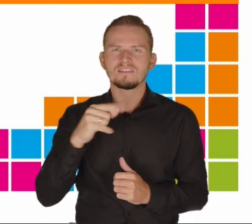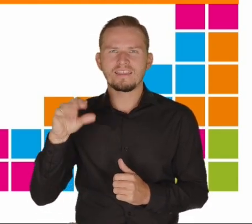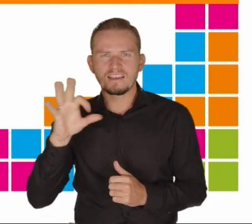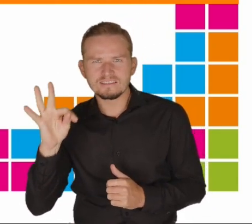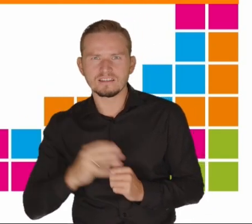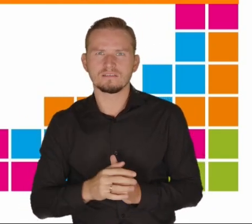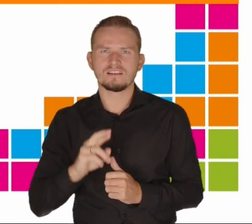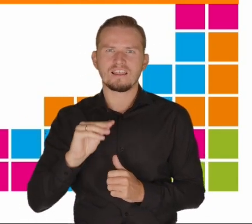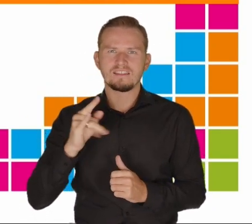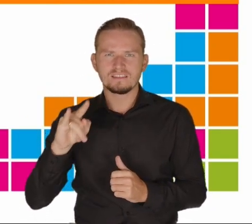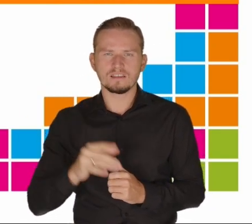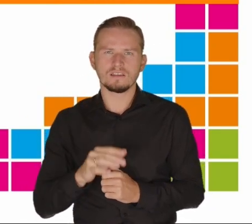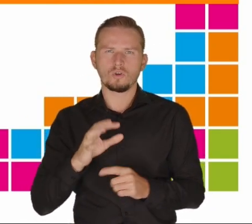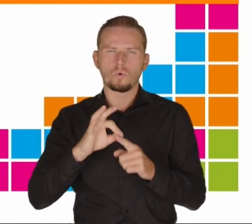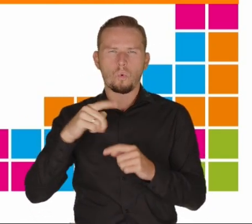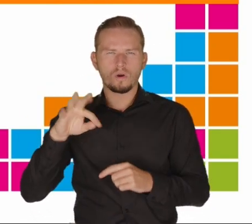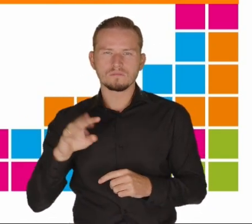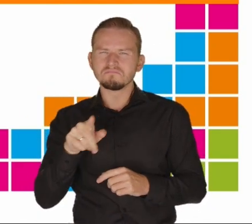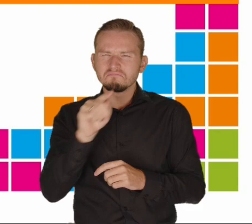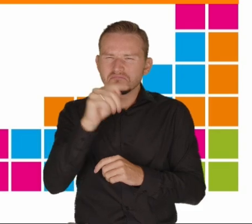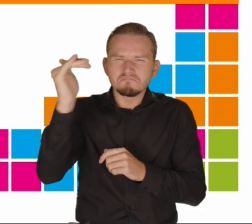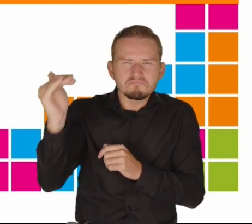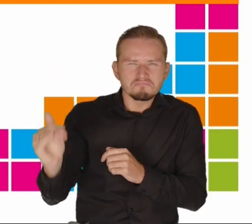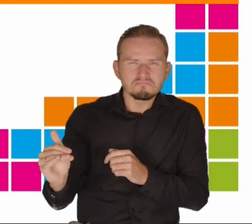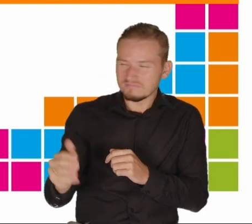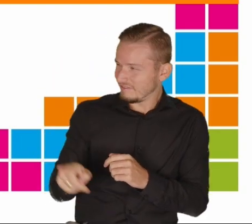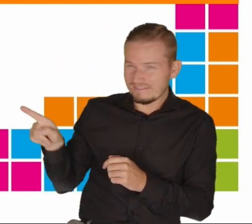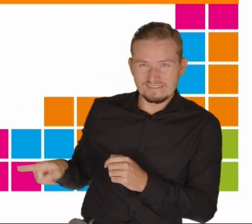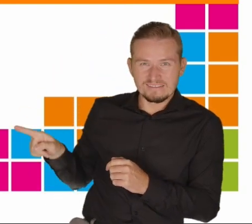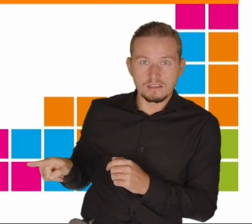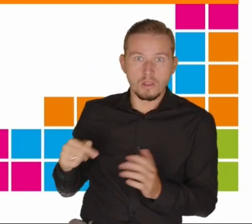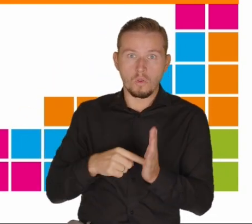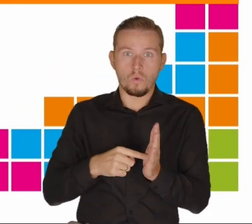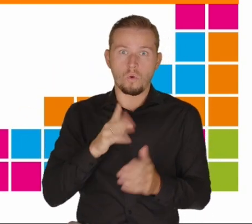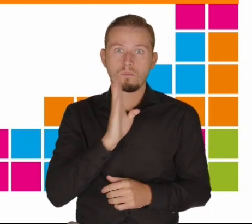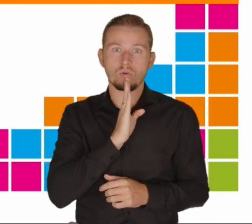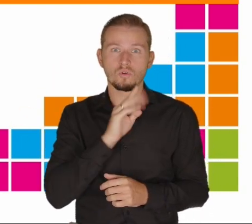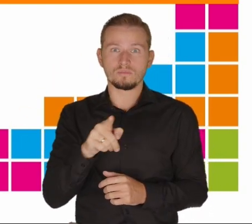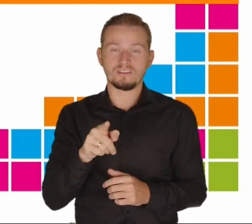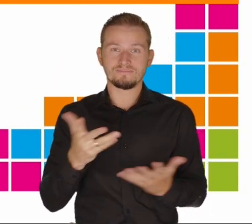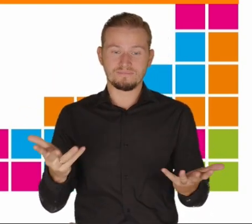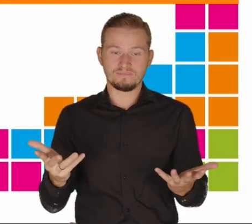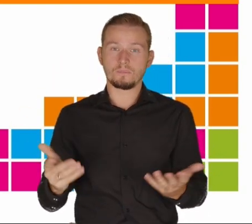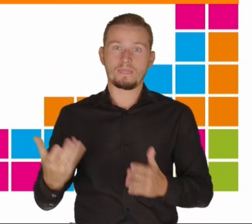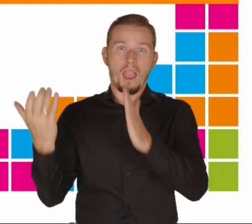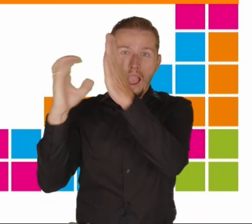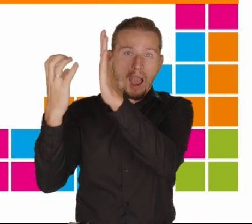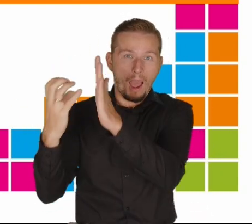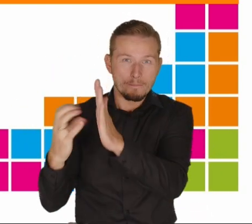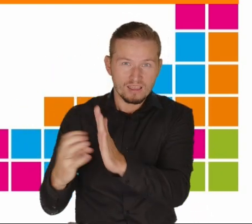Reddit, Quora. Czyli jakby tam toczy się świat, na części tych aplikacji toczy się